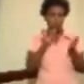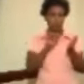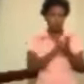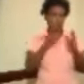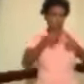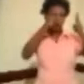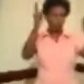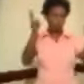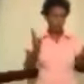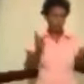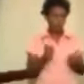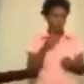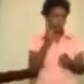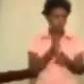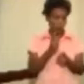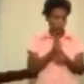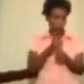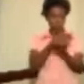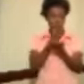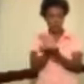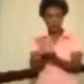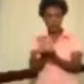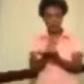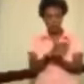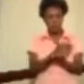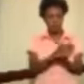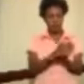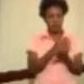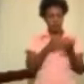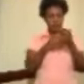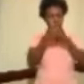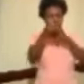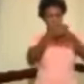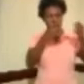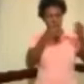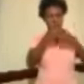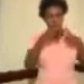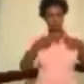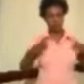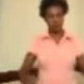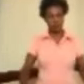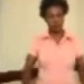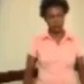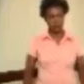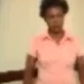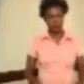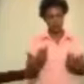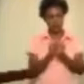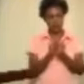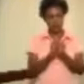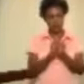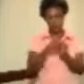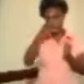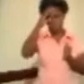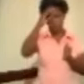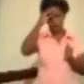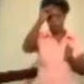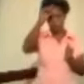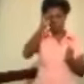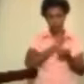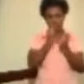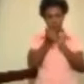il est important et impératif de séparer reconstruction quand on parle de physique et la reconstruction de l'homme,